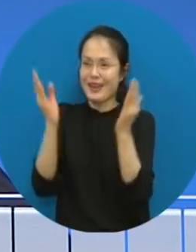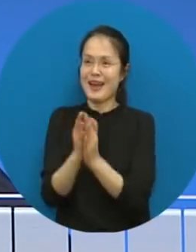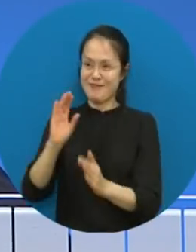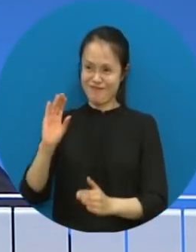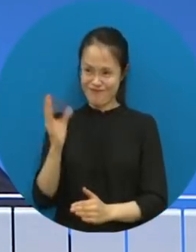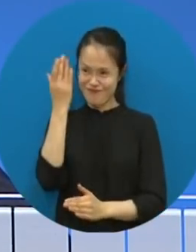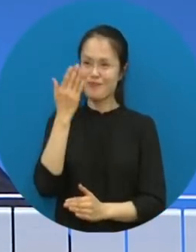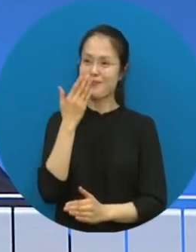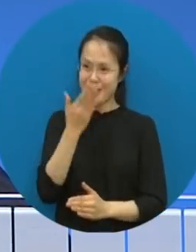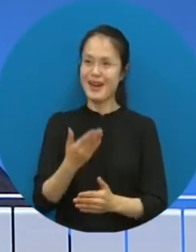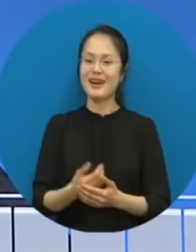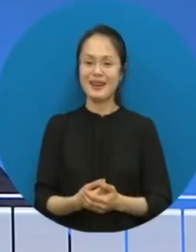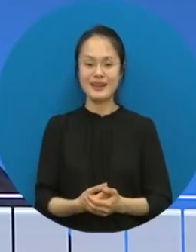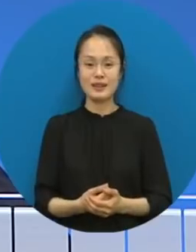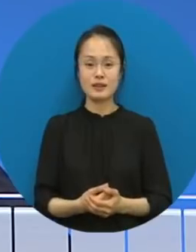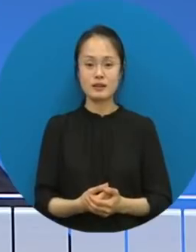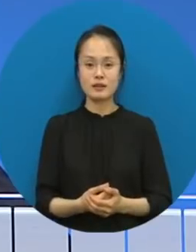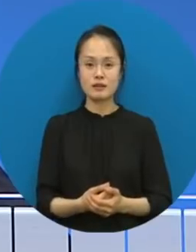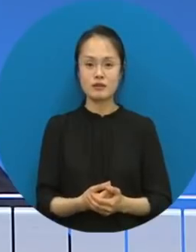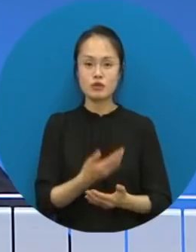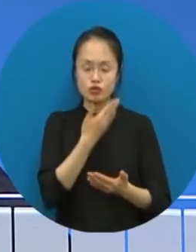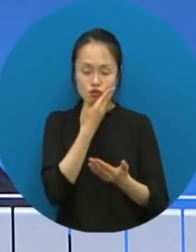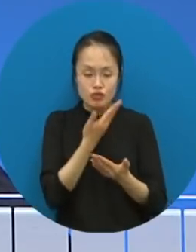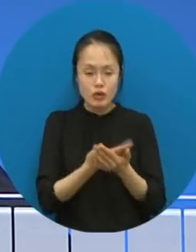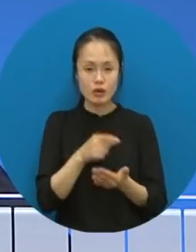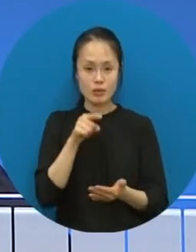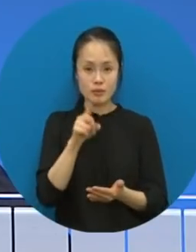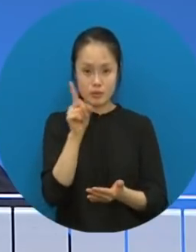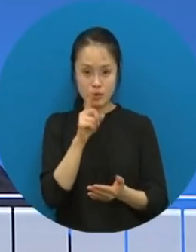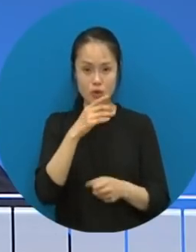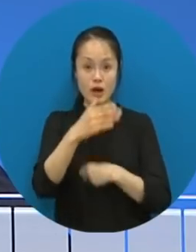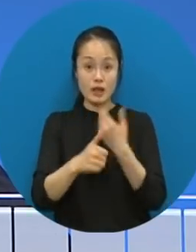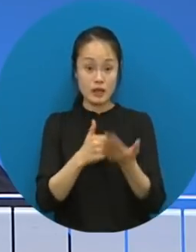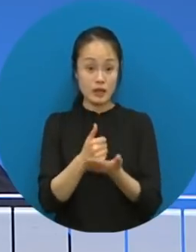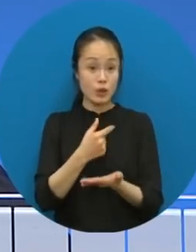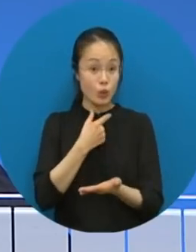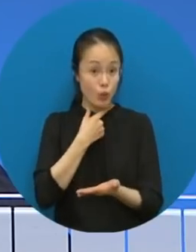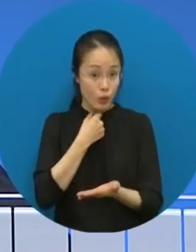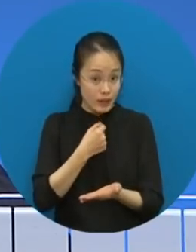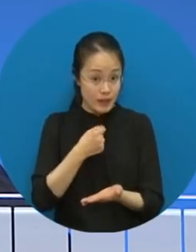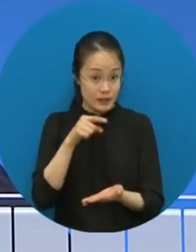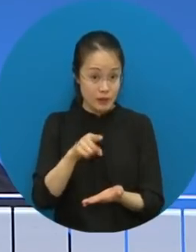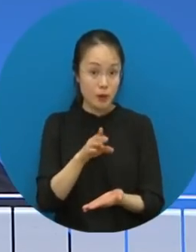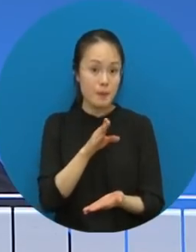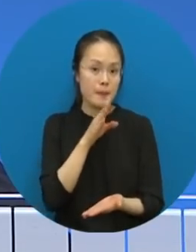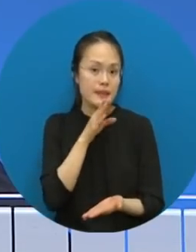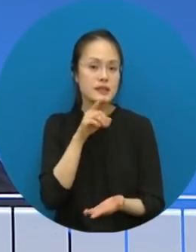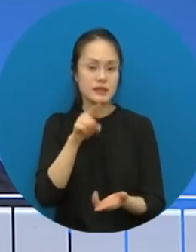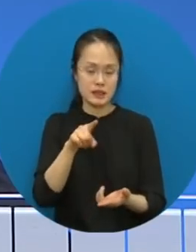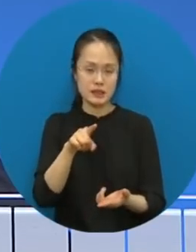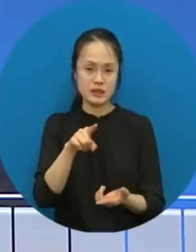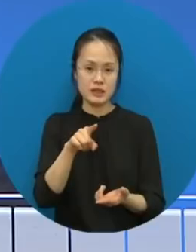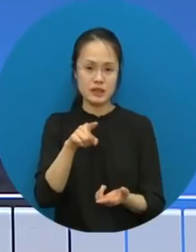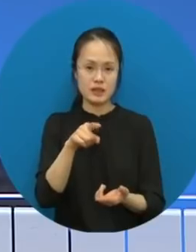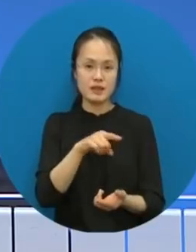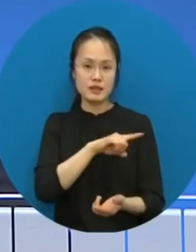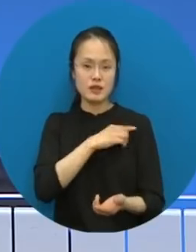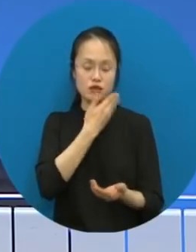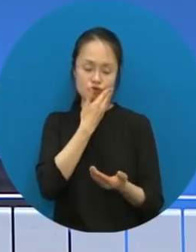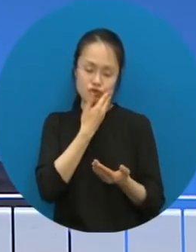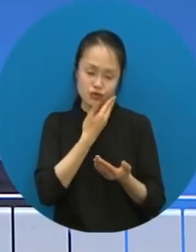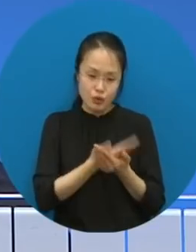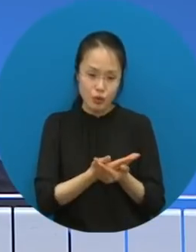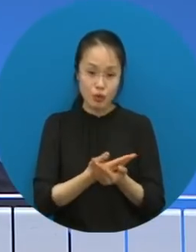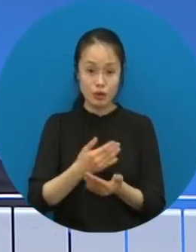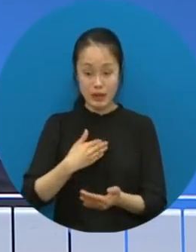중요한 건 하나님이 원하시느냐, 원치 아니하시느냐만 중요합니다. 할 수 있느냐는